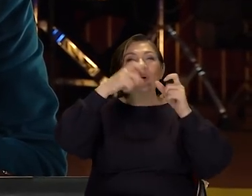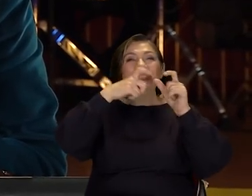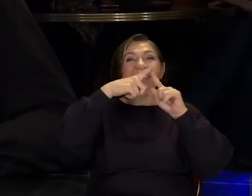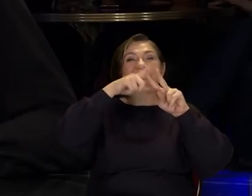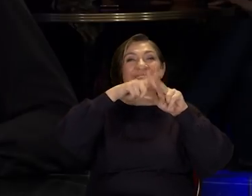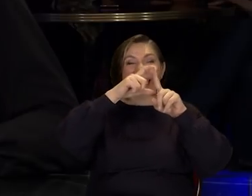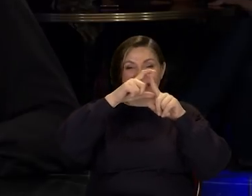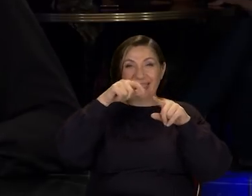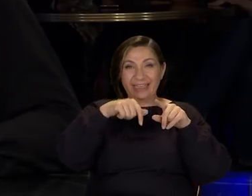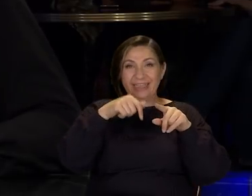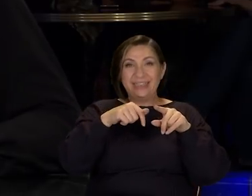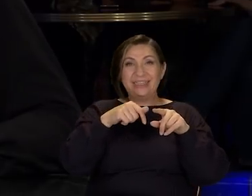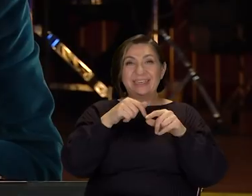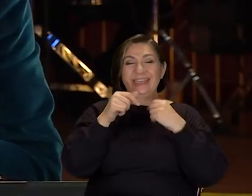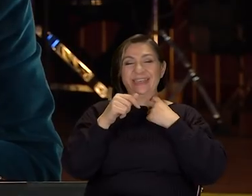prostat